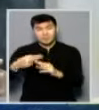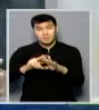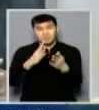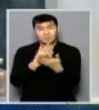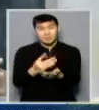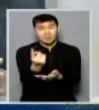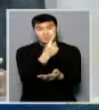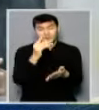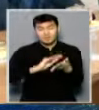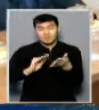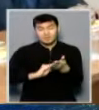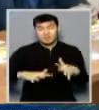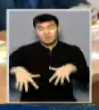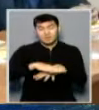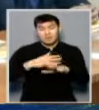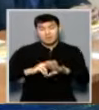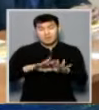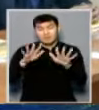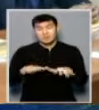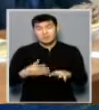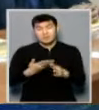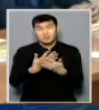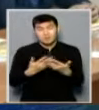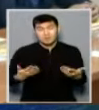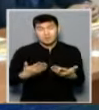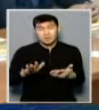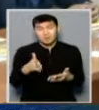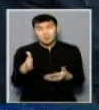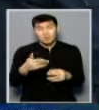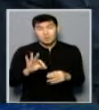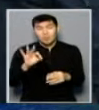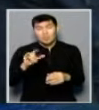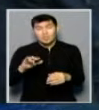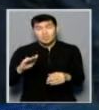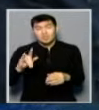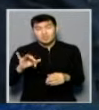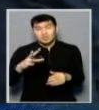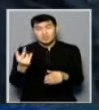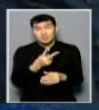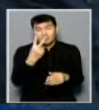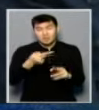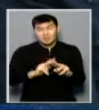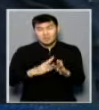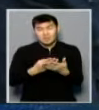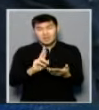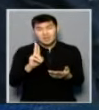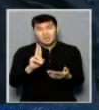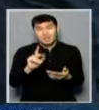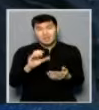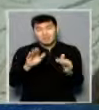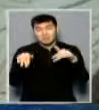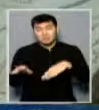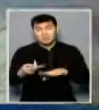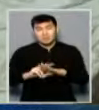частности, в первой описаны населенные пункты, расположенные между реками Уил и Ижем. Во второй – на побережье Каспии, и третья